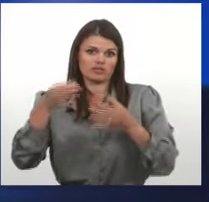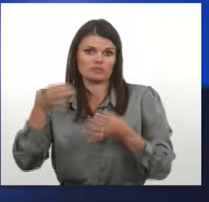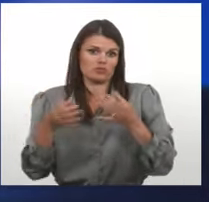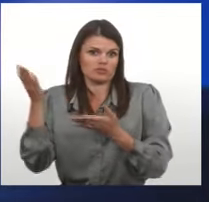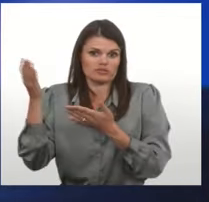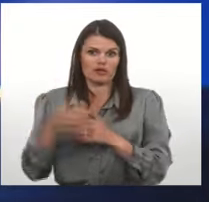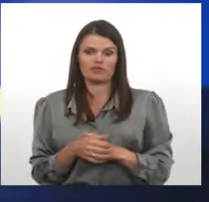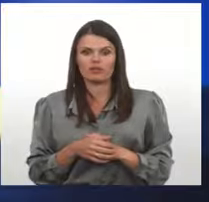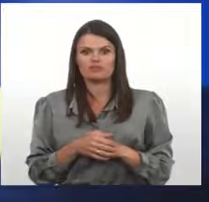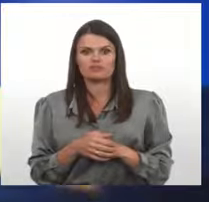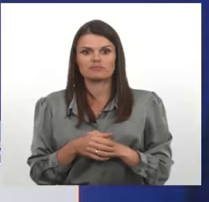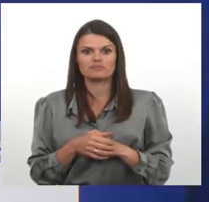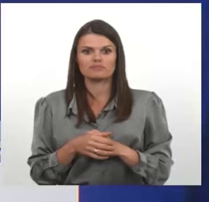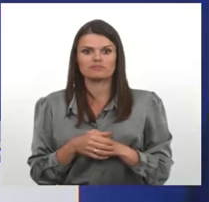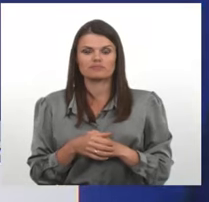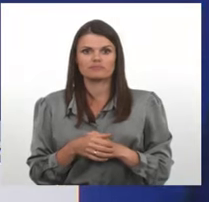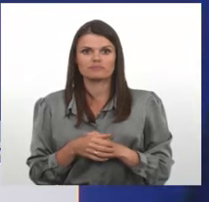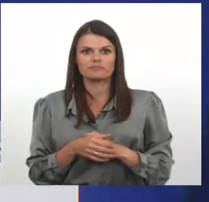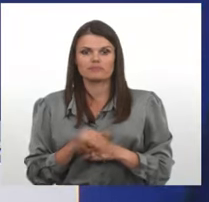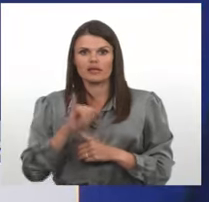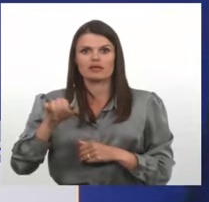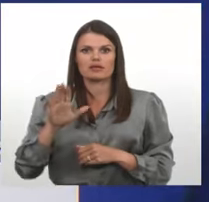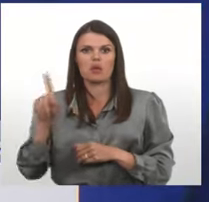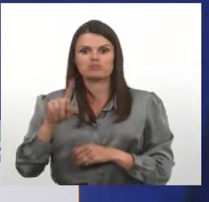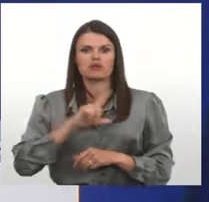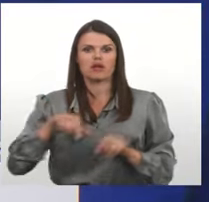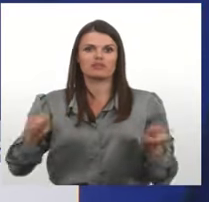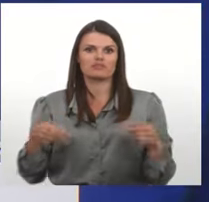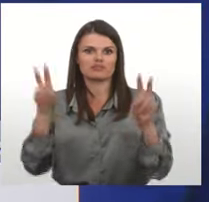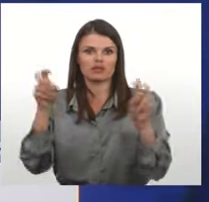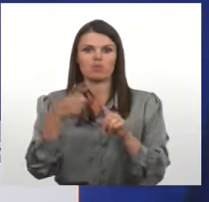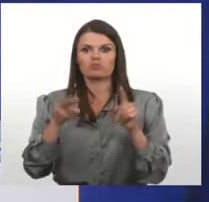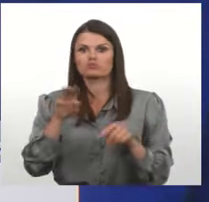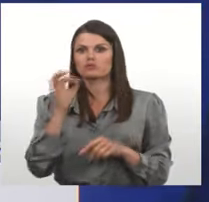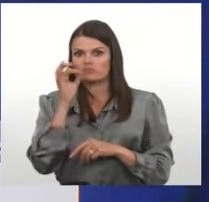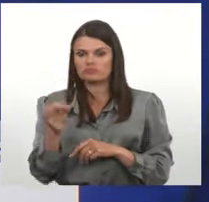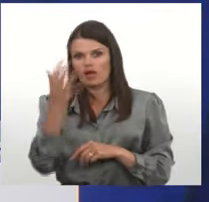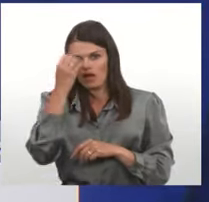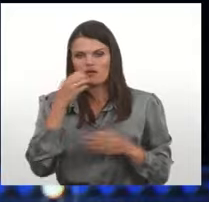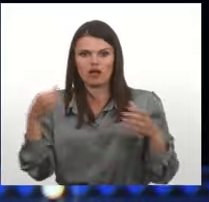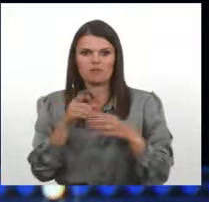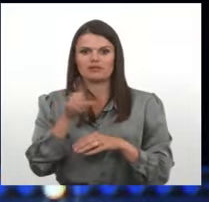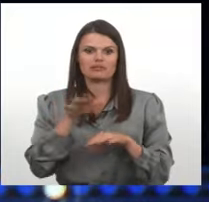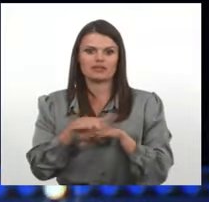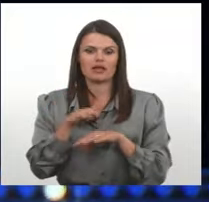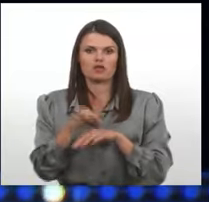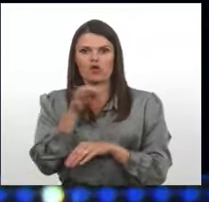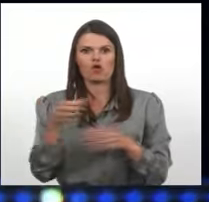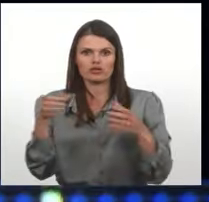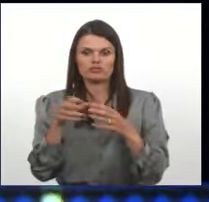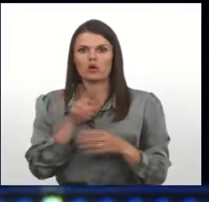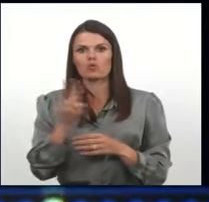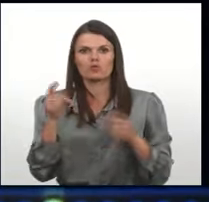tiesa. Paldies. Ejam tālāk pie Ivara Ieba. Latvijas attīstībai jums ir pusminūte atbildēt. Hamas ir teroristiska organizācija,